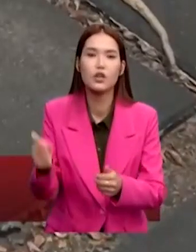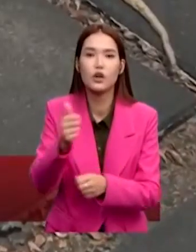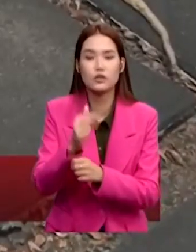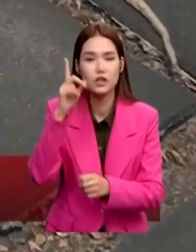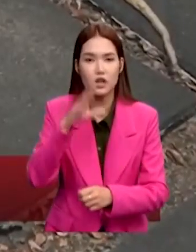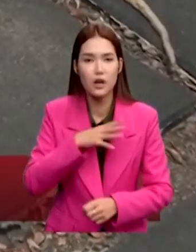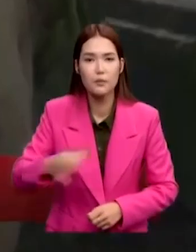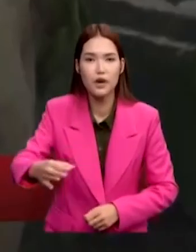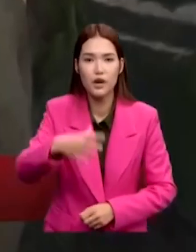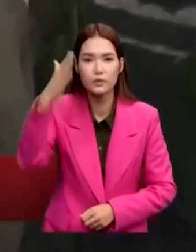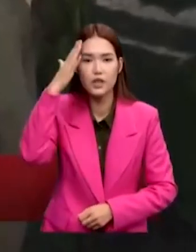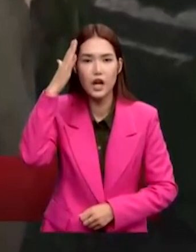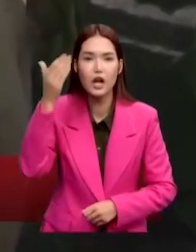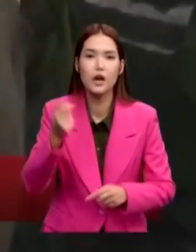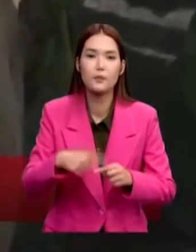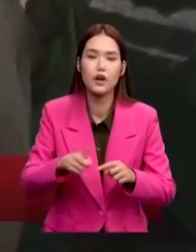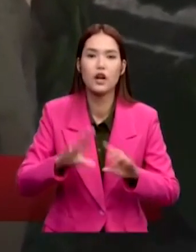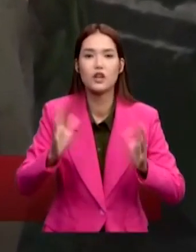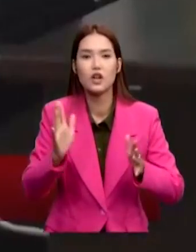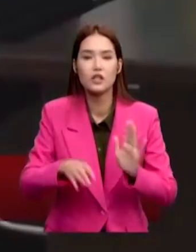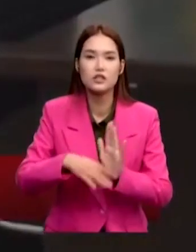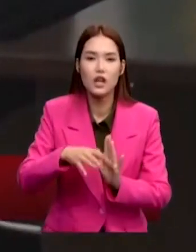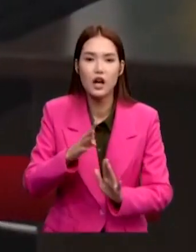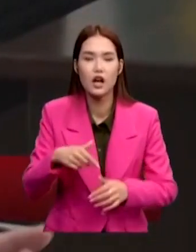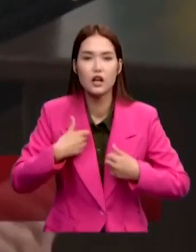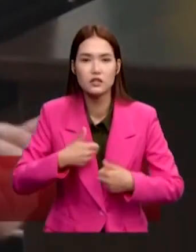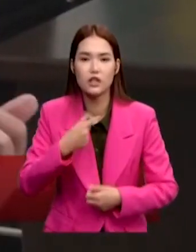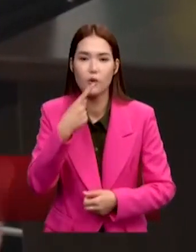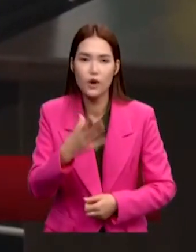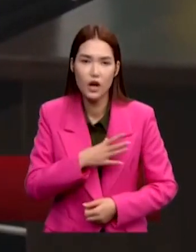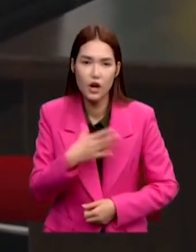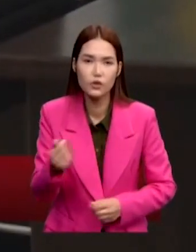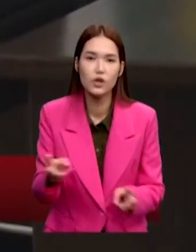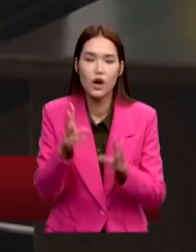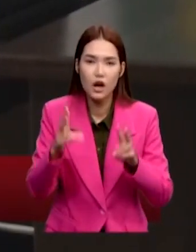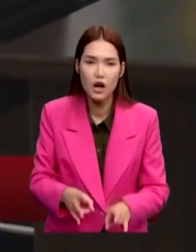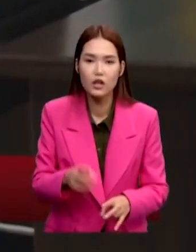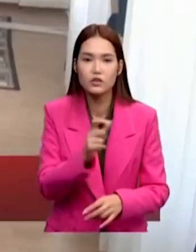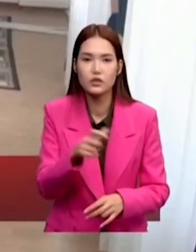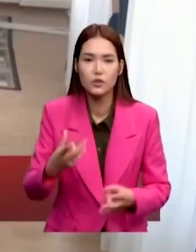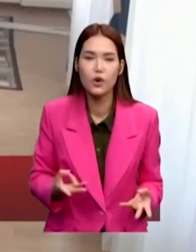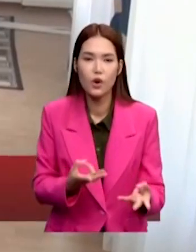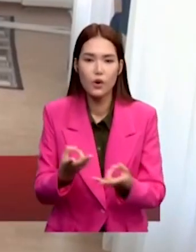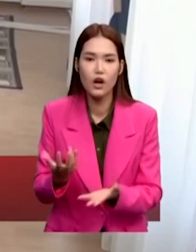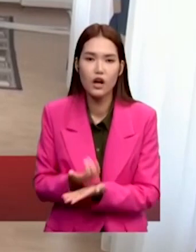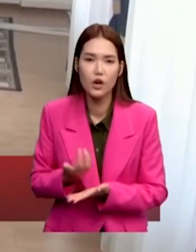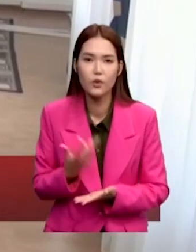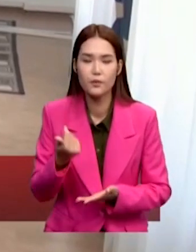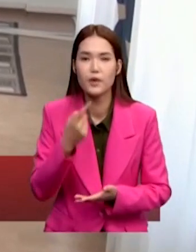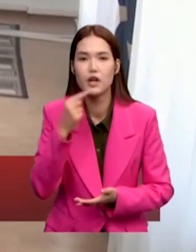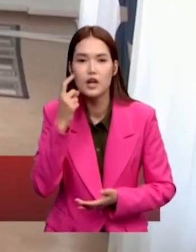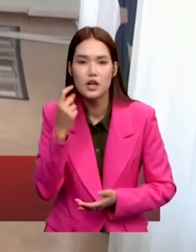Ал аудан әкімі Баубек Жорабек жағдайды жұтпен теңеп отыр. Жалғыз мерке емес тұтас өңірде тіршілік нәр тапшы екен. Бұған Қырғыз